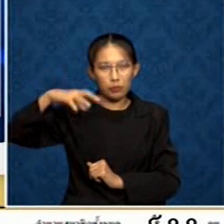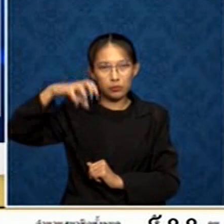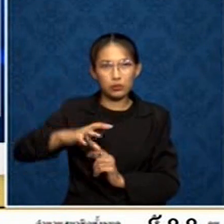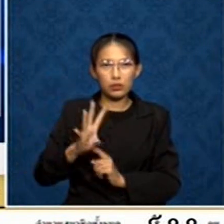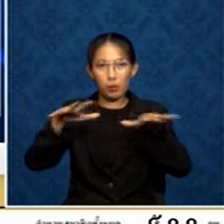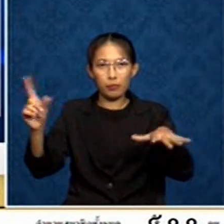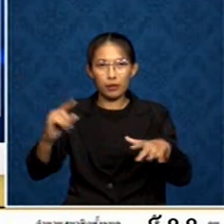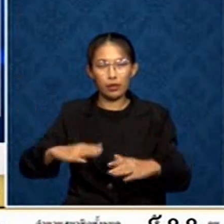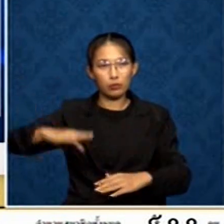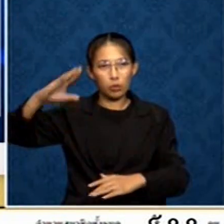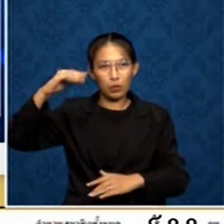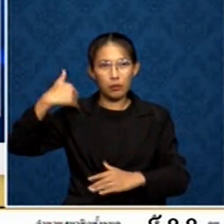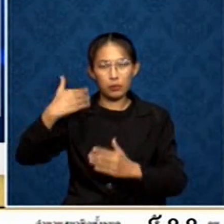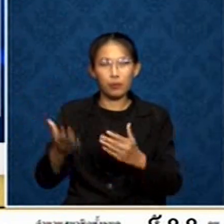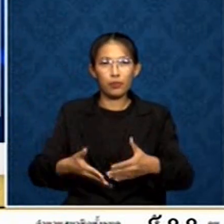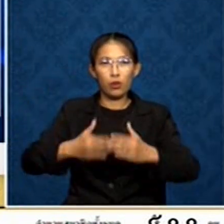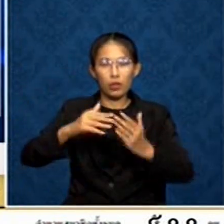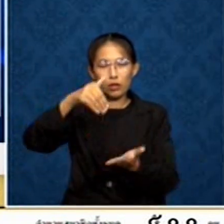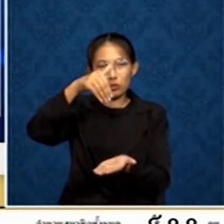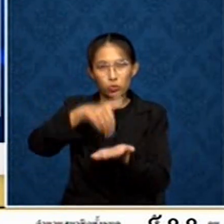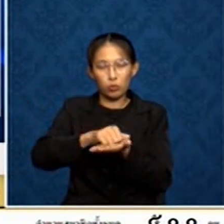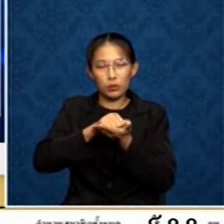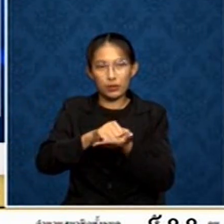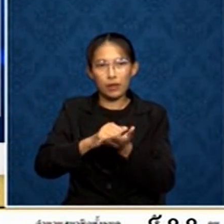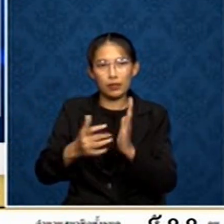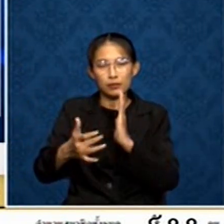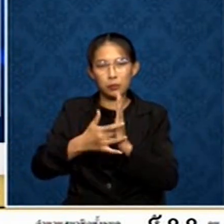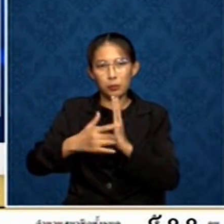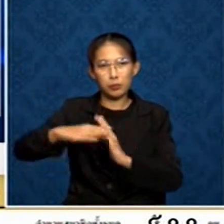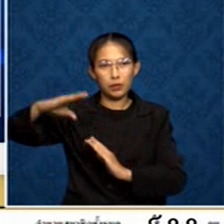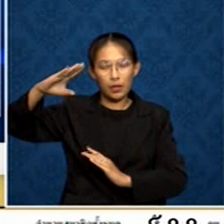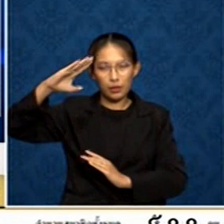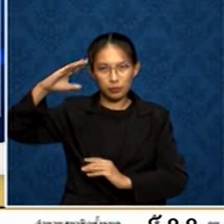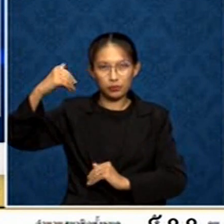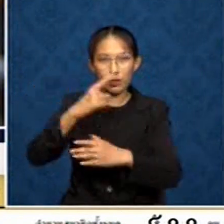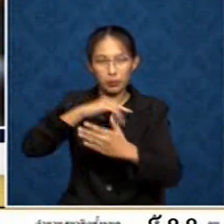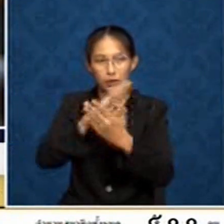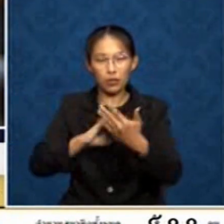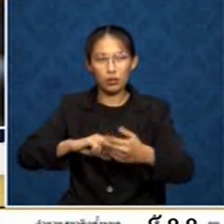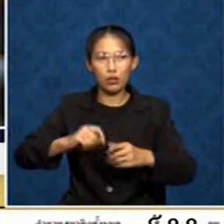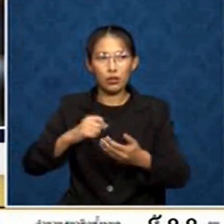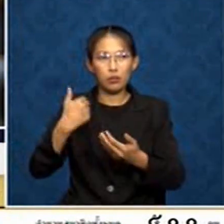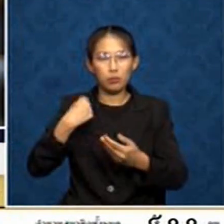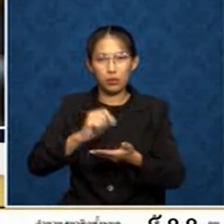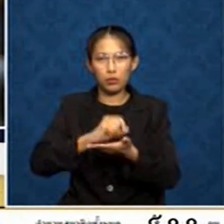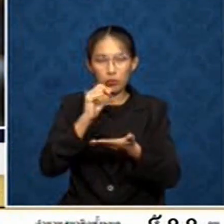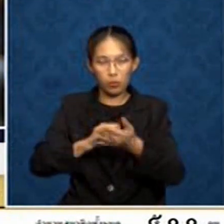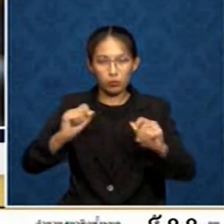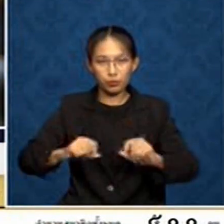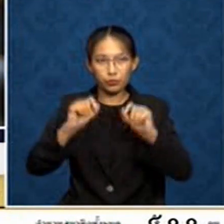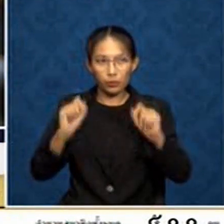ไม่นานสัดส่วนกำลังพลจะยิ่งลดลงไปอีกแน่นอนแต่ในส่วนของกำลังพลหลักยังคงต้องเอาไว้เพื่อทำงานคงเอาไว้อยู่